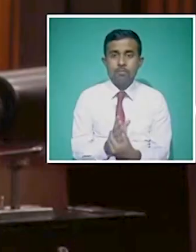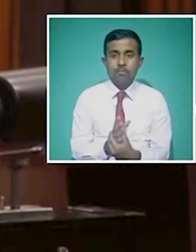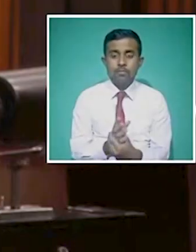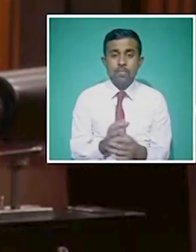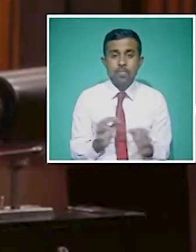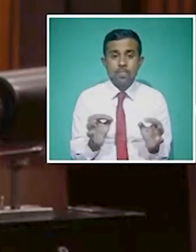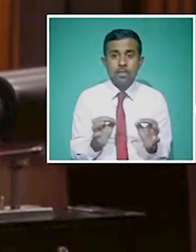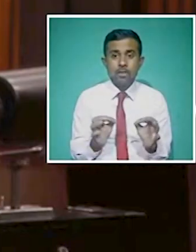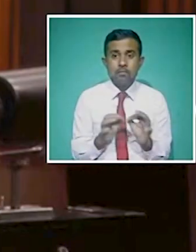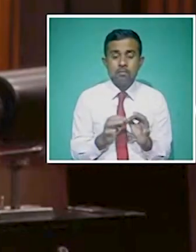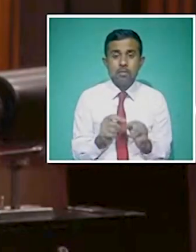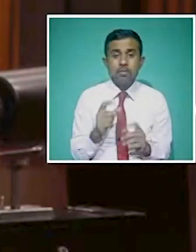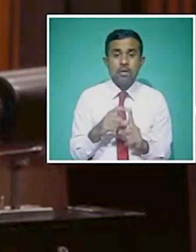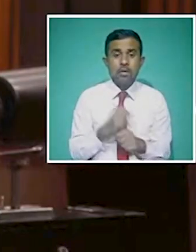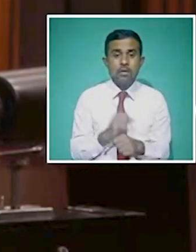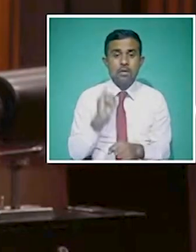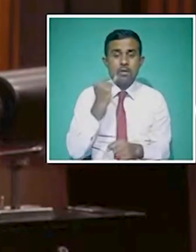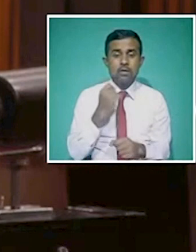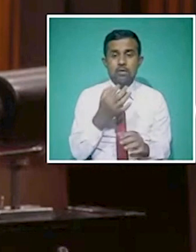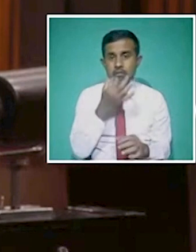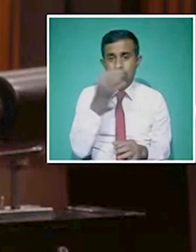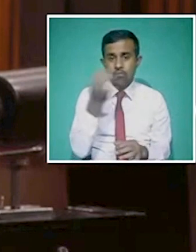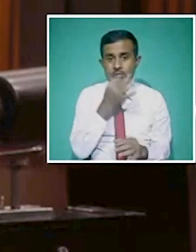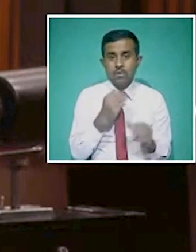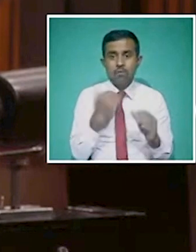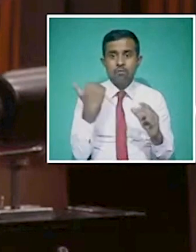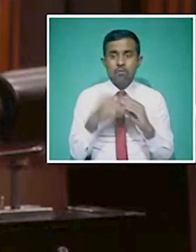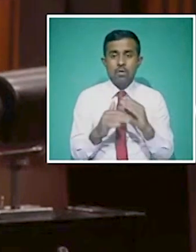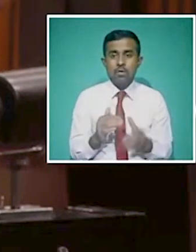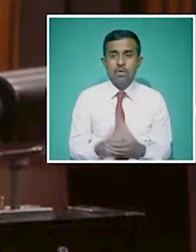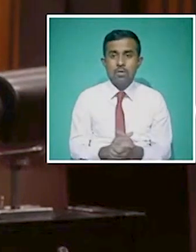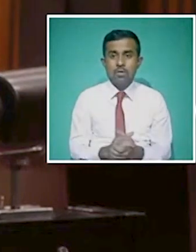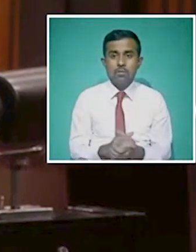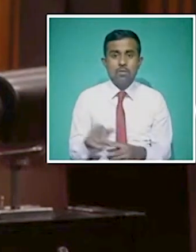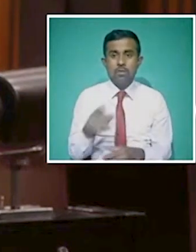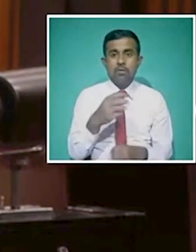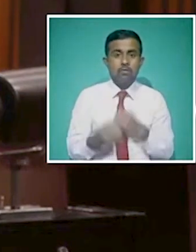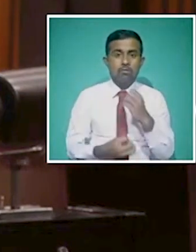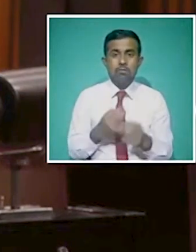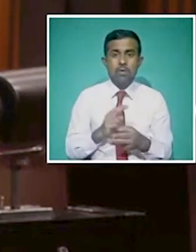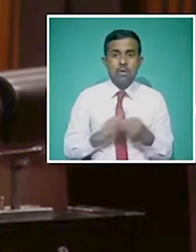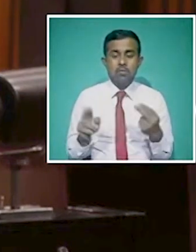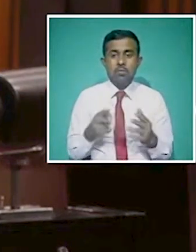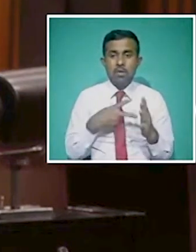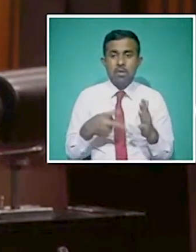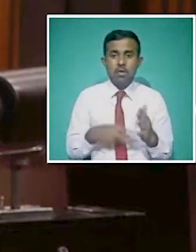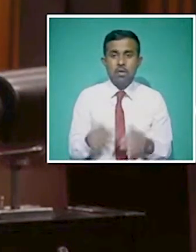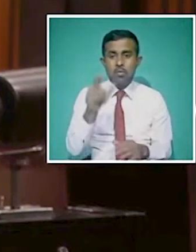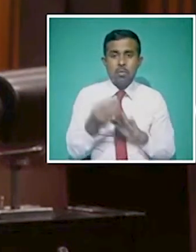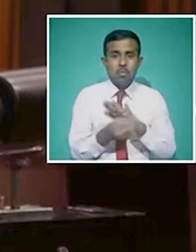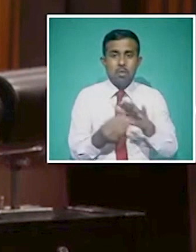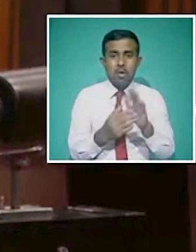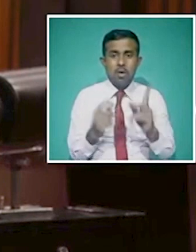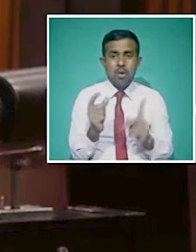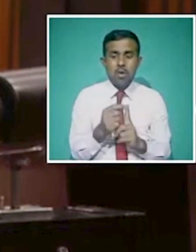ඩී සජ්ජනද දිසිල්වා අධ්‍යක්ෂ ජෙනරාල්ට යවපු චෝදනා පත්‍රයක්. මේ මම දැන් මෙතන කවුරුත් කලබල වෙන්න එපා. මොකද මම මේ කියවන්නේ මේ ඔබතුමාගේ පරිසර අමාත්‍යංශයේ